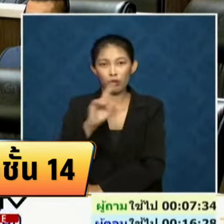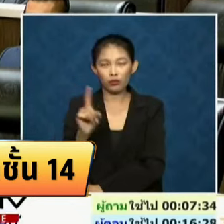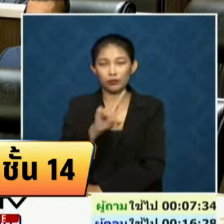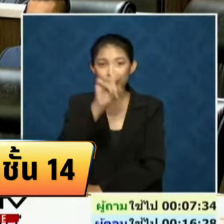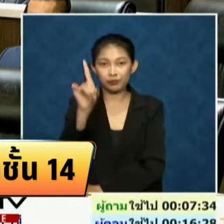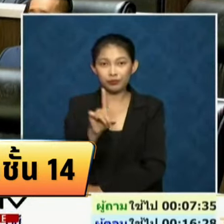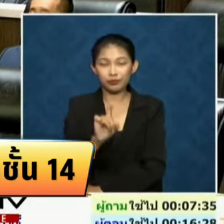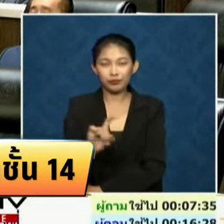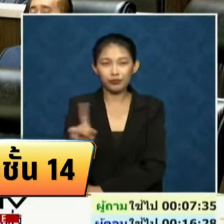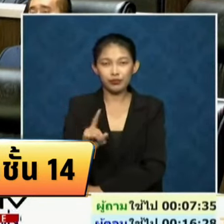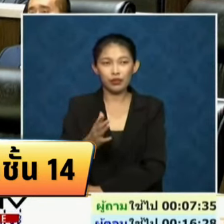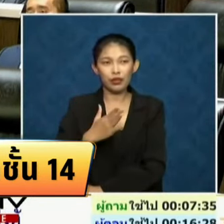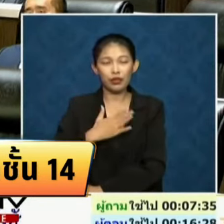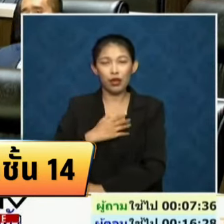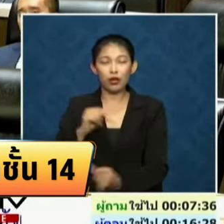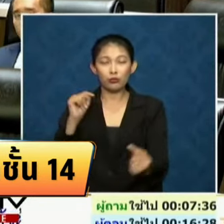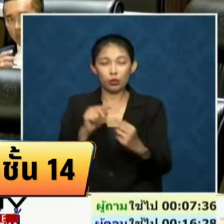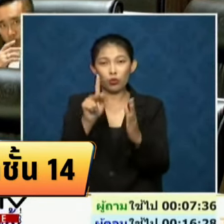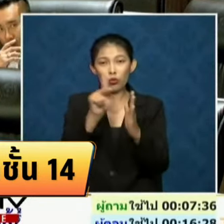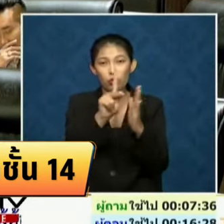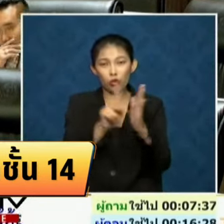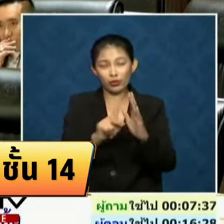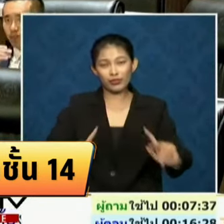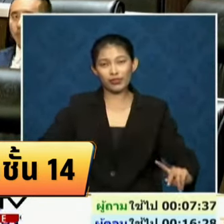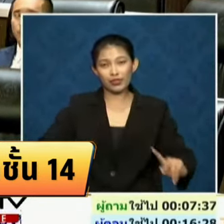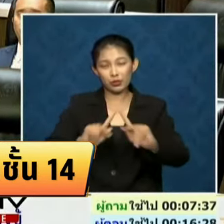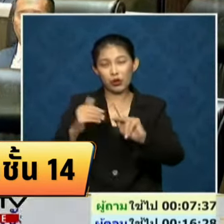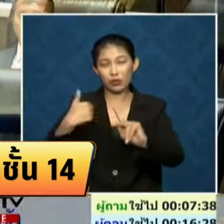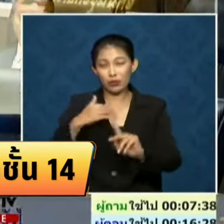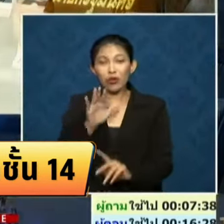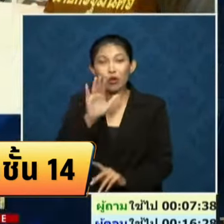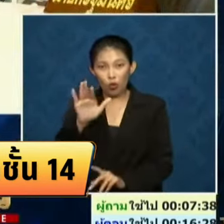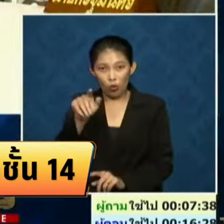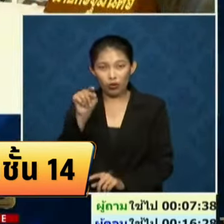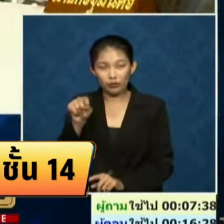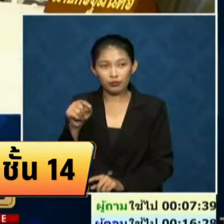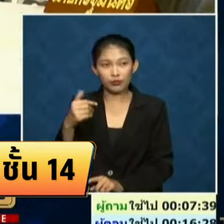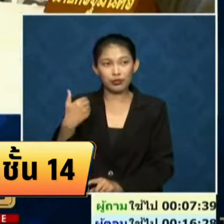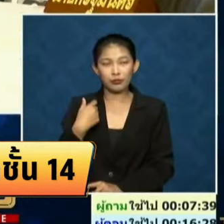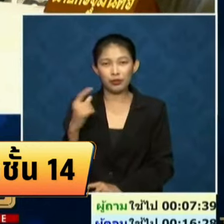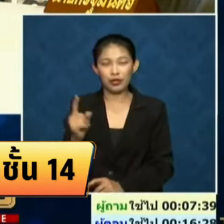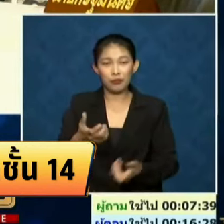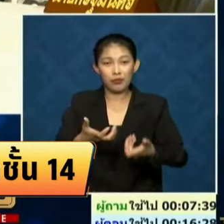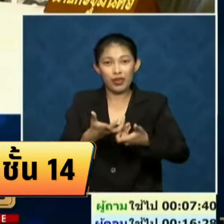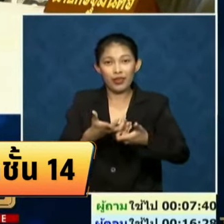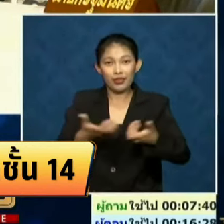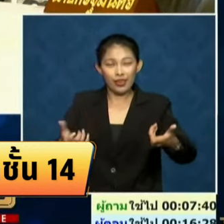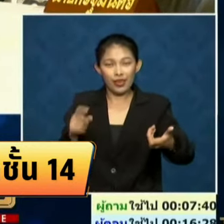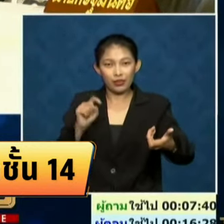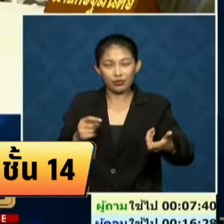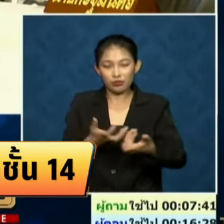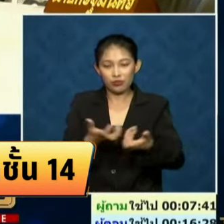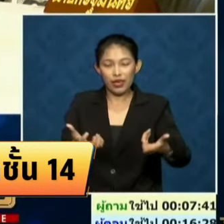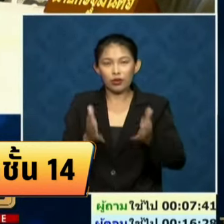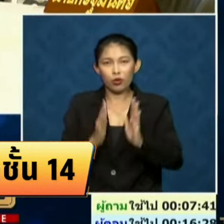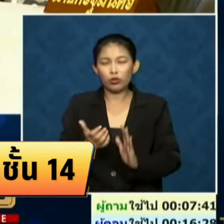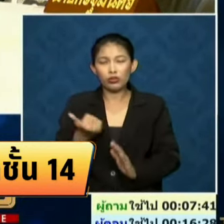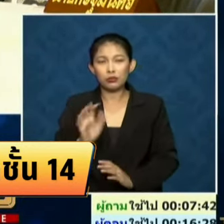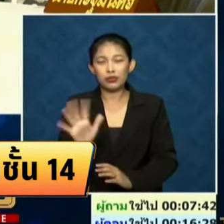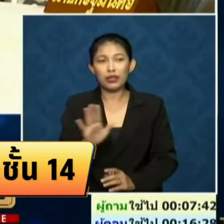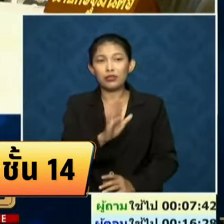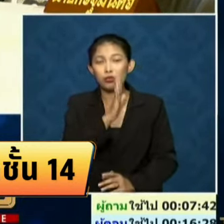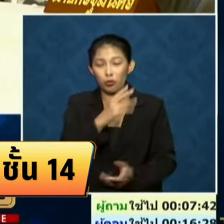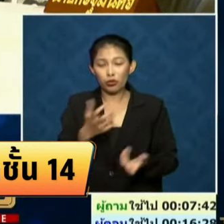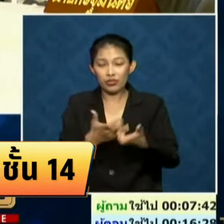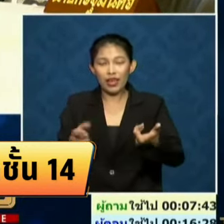นำไปดำเนินคดีเพราะว่าวันนี้เนี่ยได้พิสูจน์ทุกคนเห็นกันทั่วประเทศแล้วนะคะว่าอดีตนายกรัฐมนตรีไม่ได้